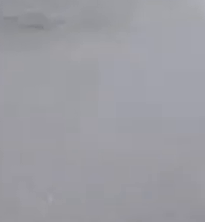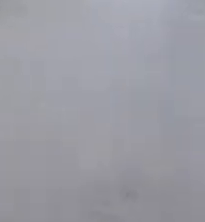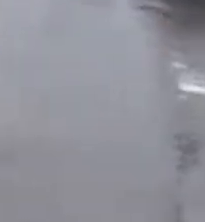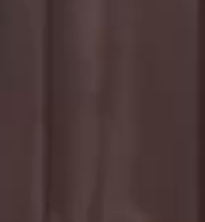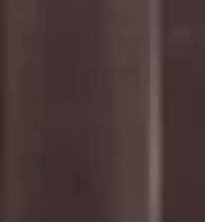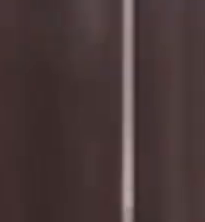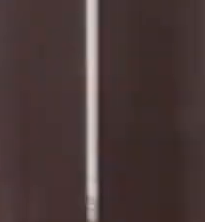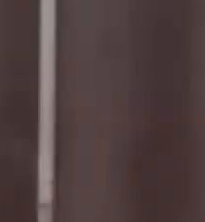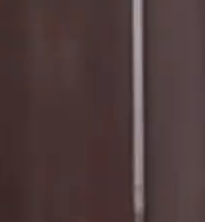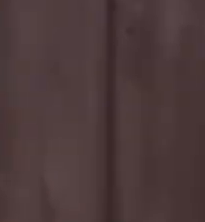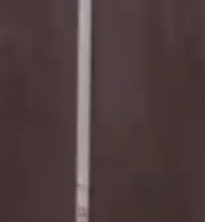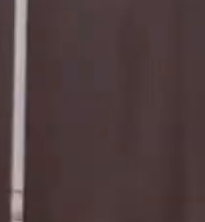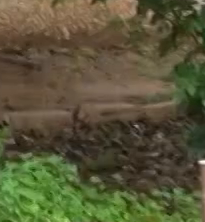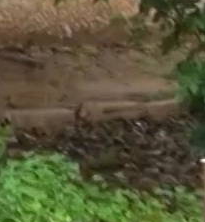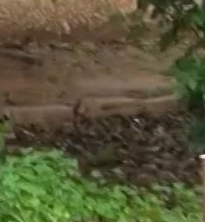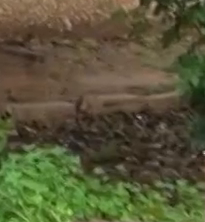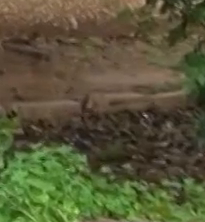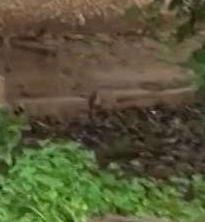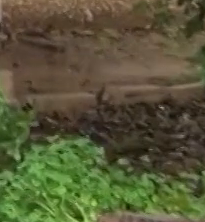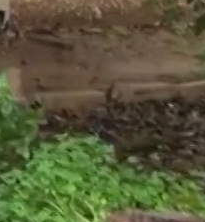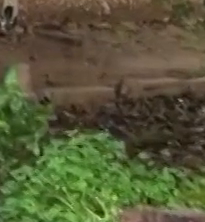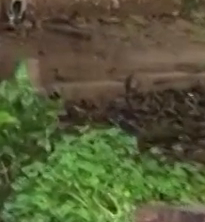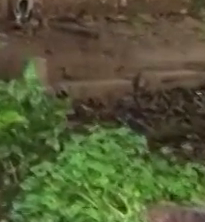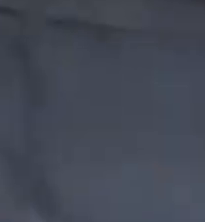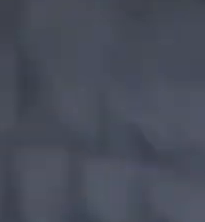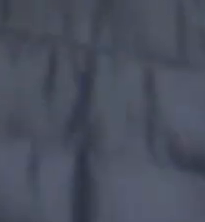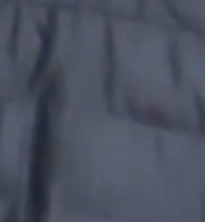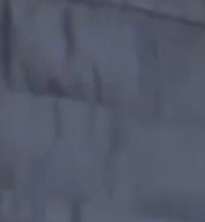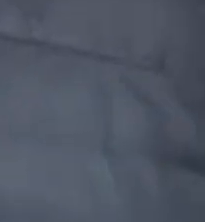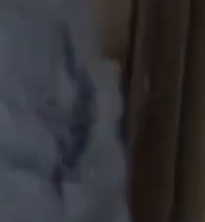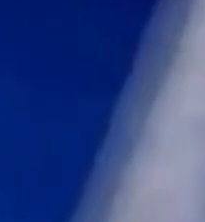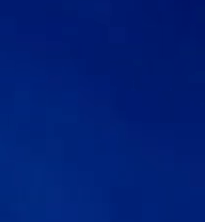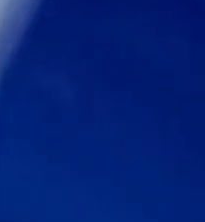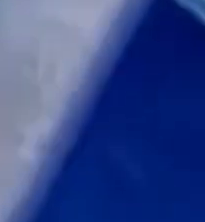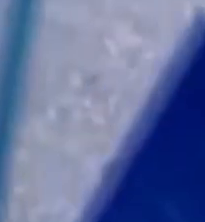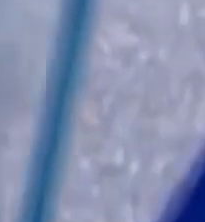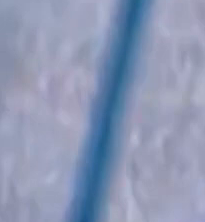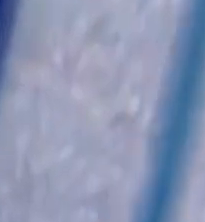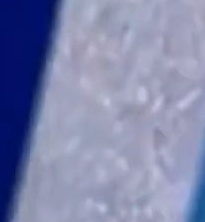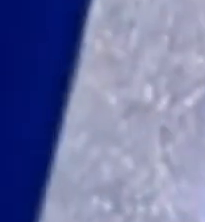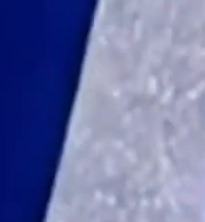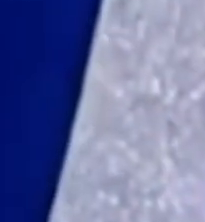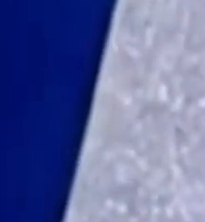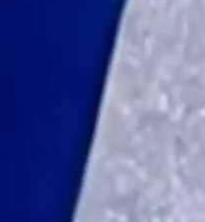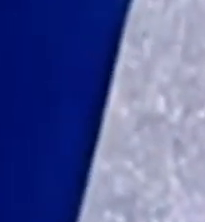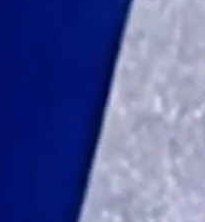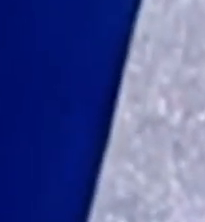את רוב חייו הבוגרים העביר רמי בין תקופות חופש קצרות למאסרים באורחים שונים.